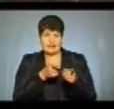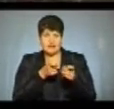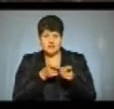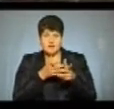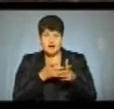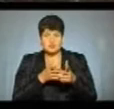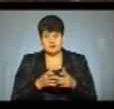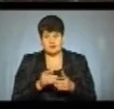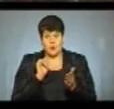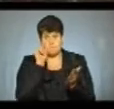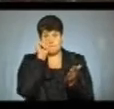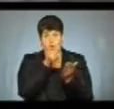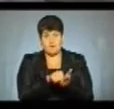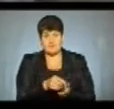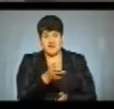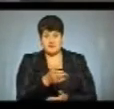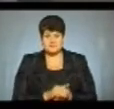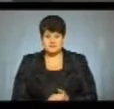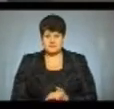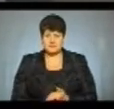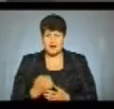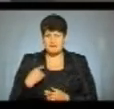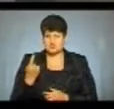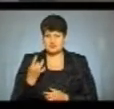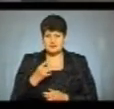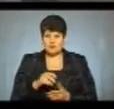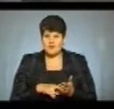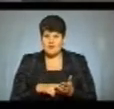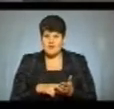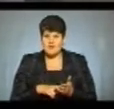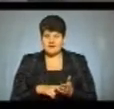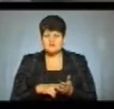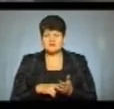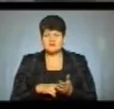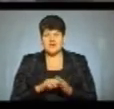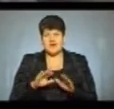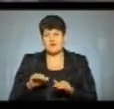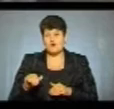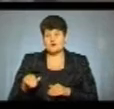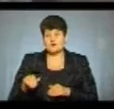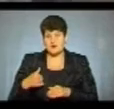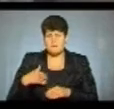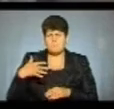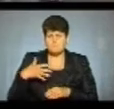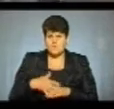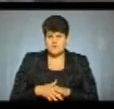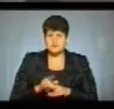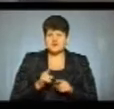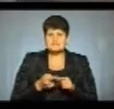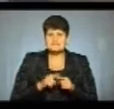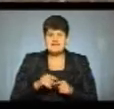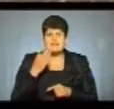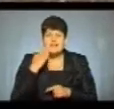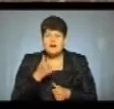воно попадає в ту штуку. Я перше боялася, але потім я поняла, що це легко і